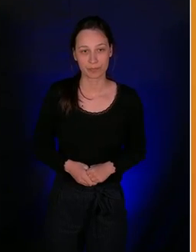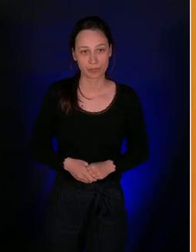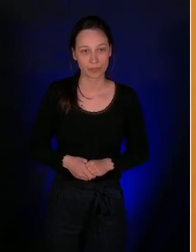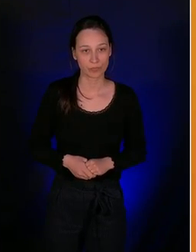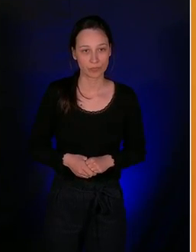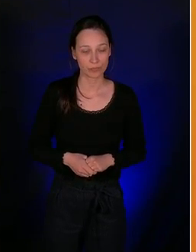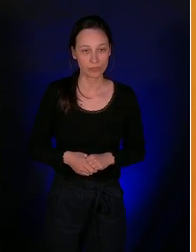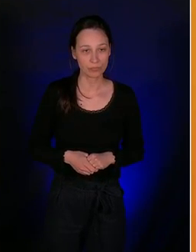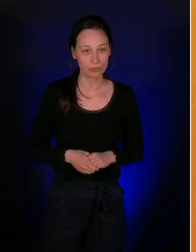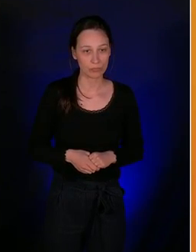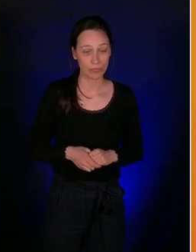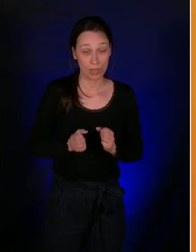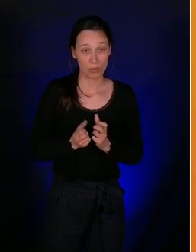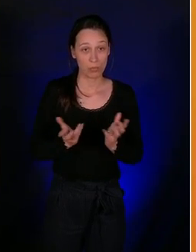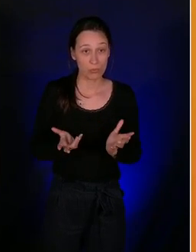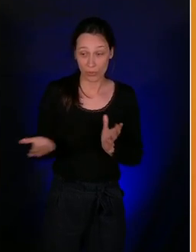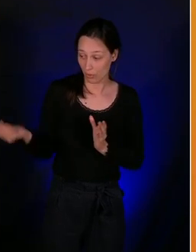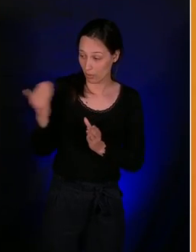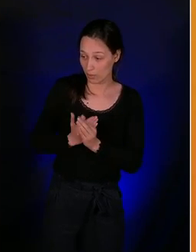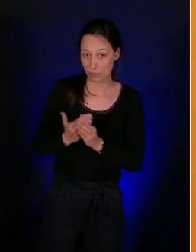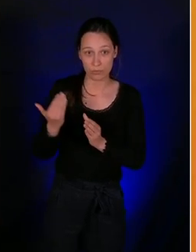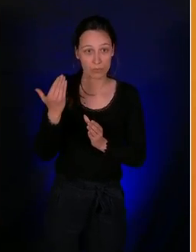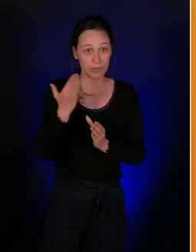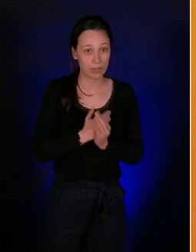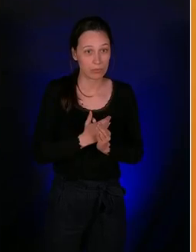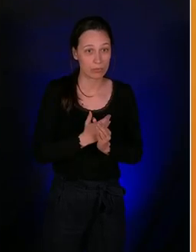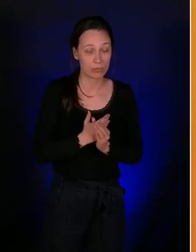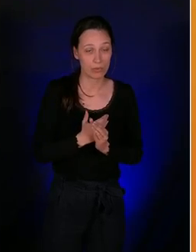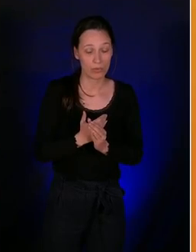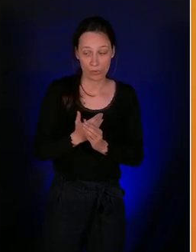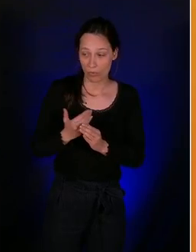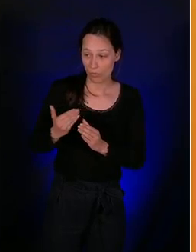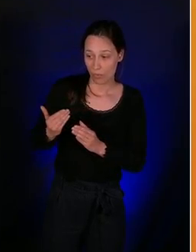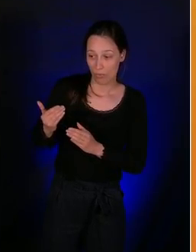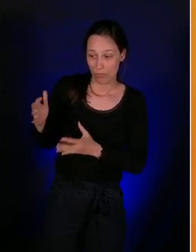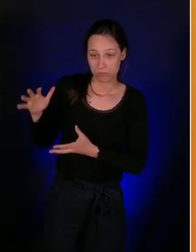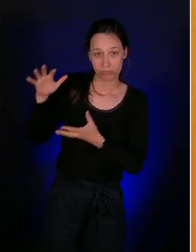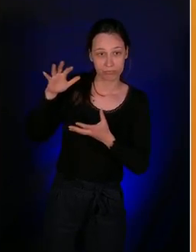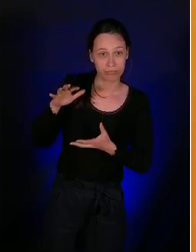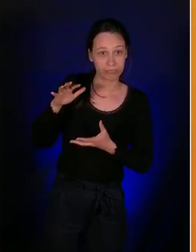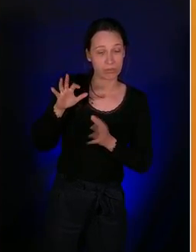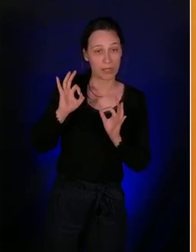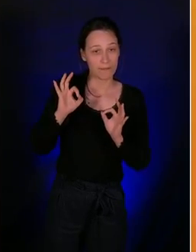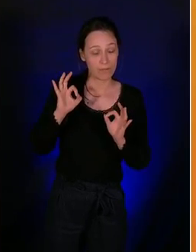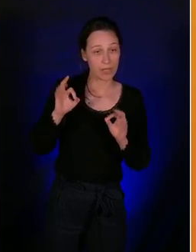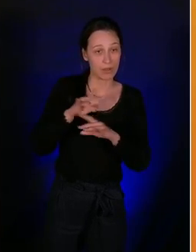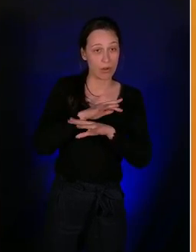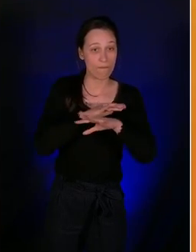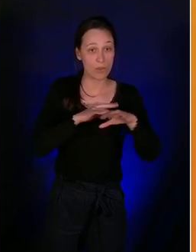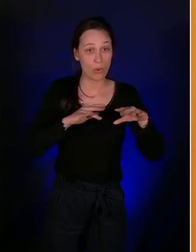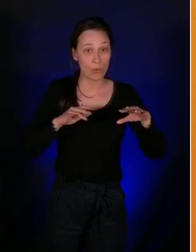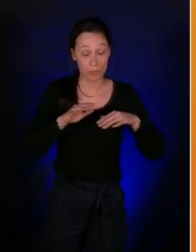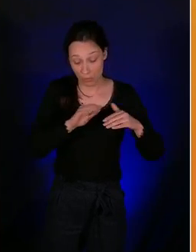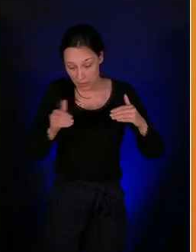Un certain nombre d'interventions ensuite sont venues sur l'environnement et tout ce qu'on mettait derrière l'environnement.